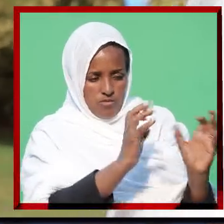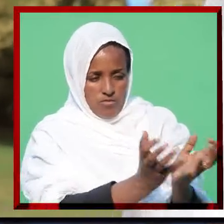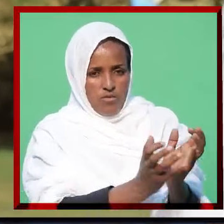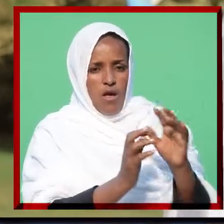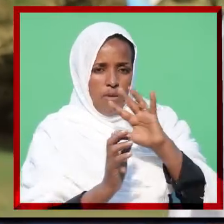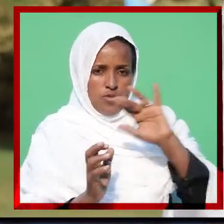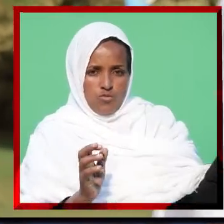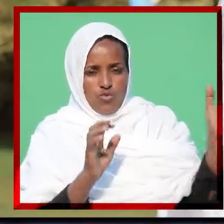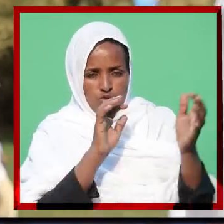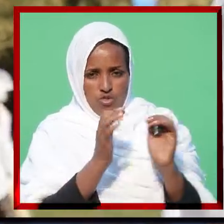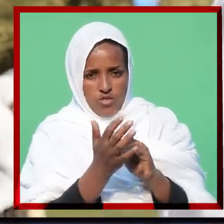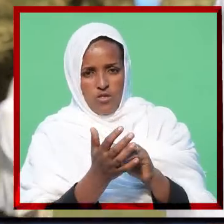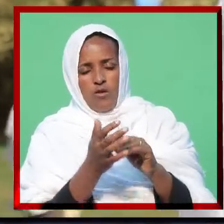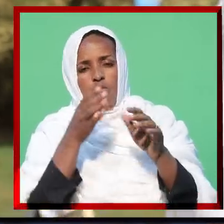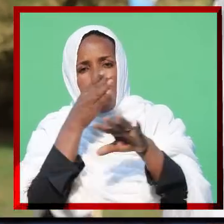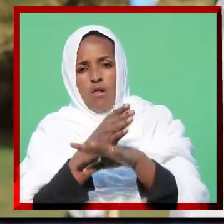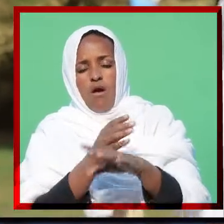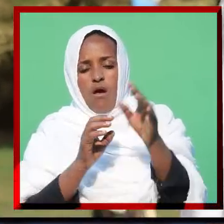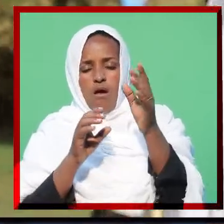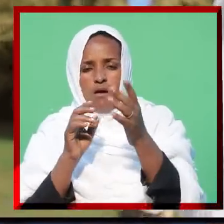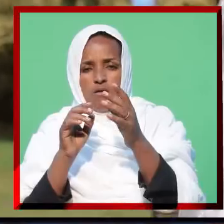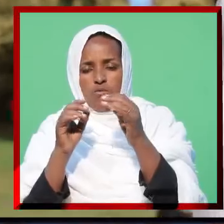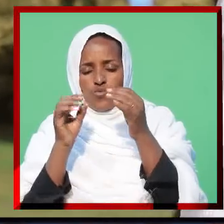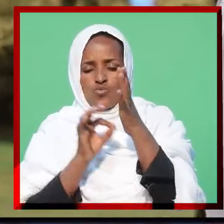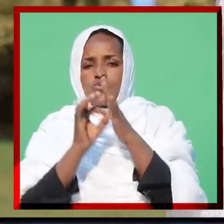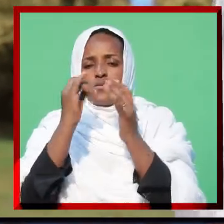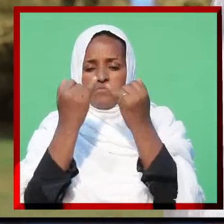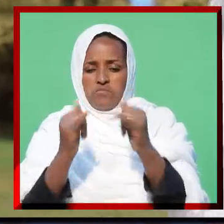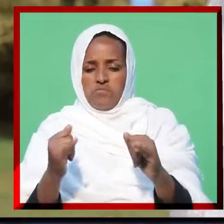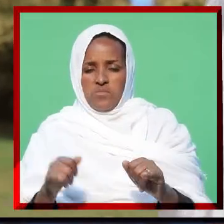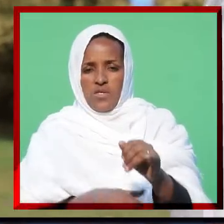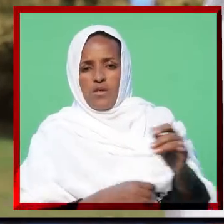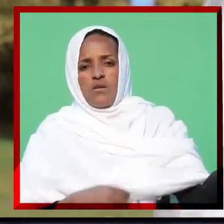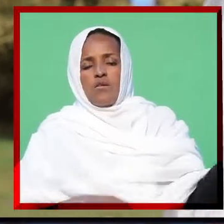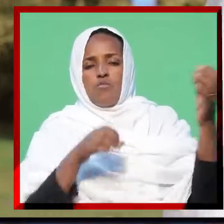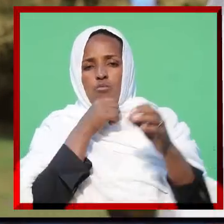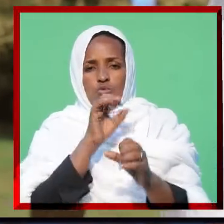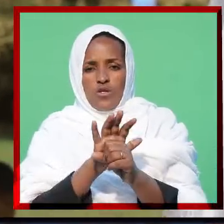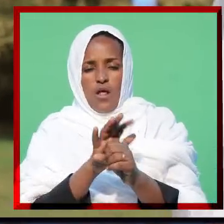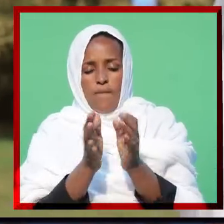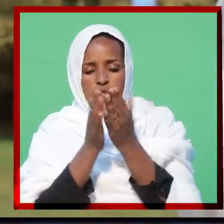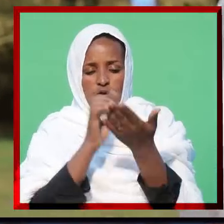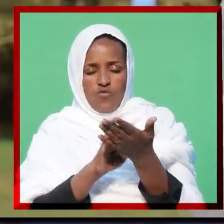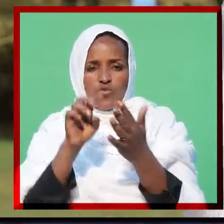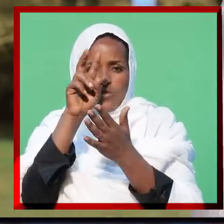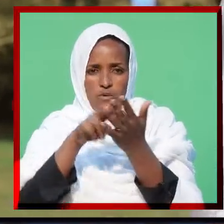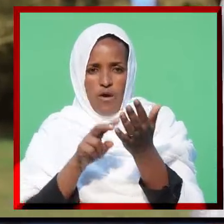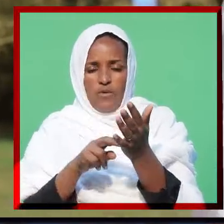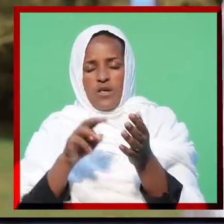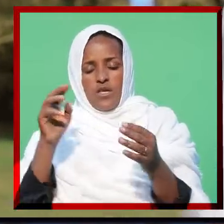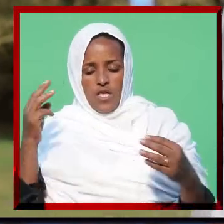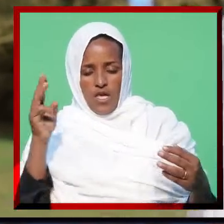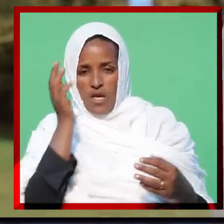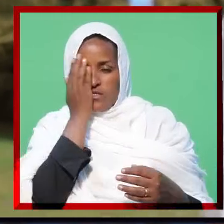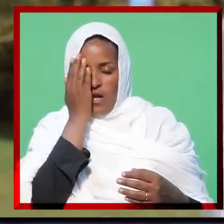ሺህ እርግጥ የሚከፈሉት በኋላ ነው በአቆጣጥር እንዲያርጎ ከፍቶታል በብሉይ ኪዳን የመጽሐፍ ቅዱስ ንባብ የእስራኤል